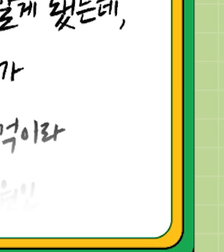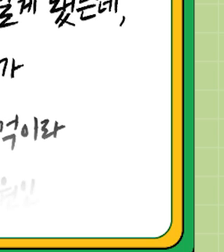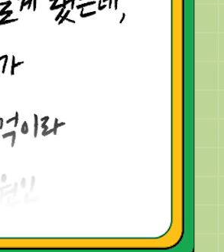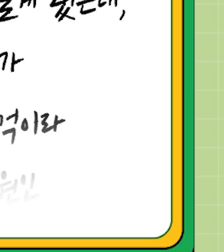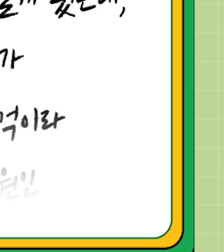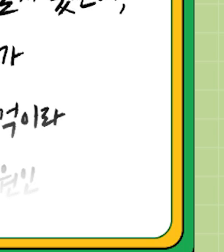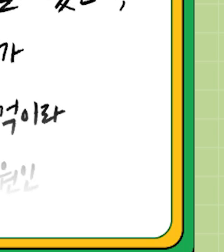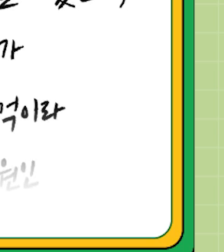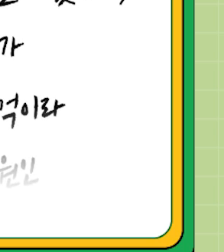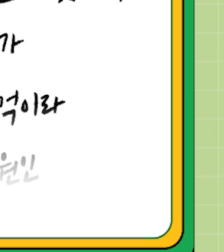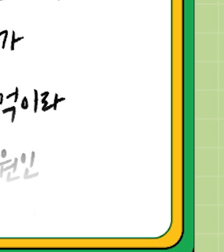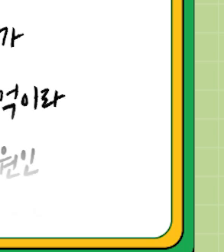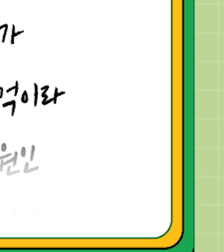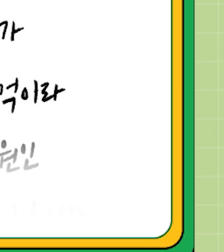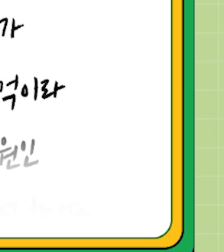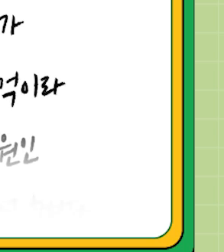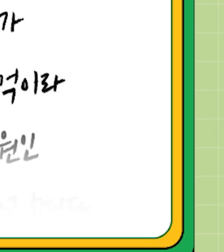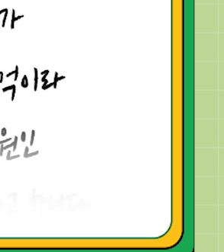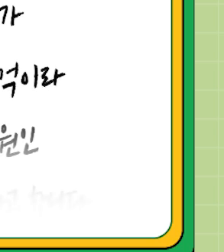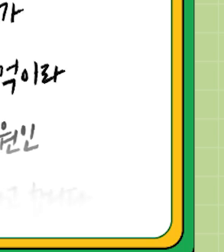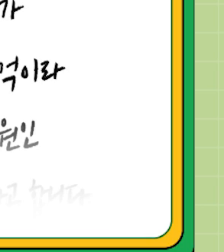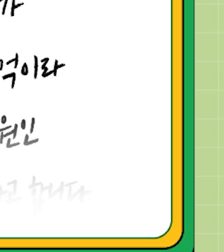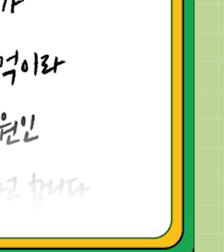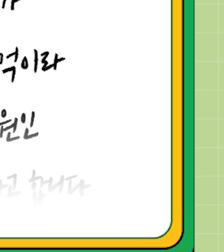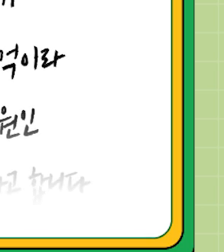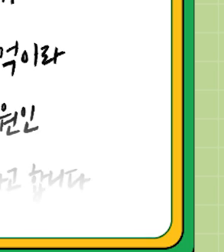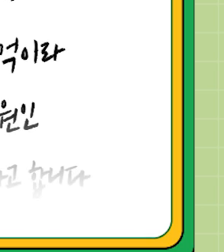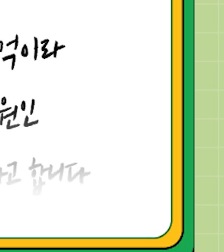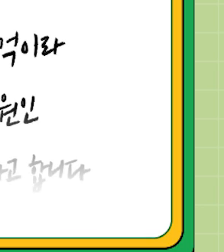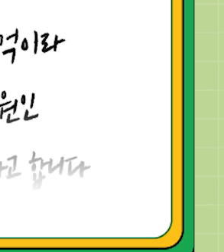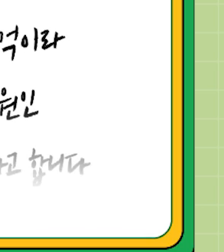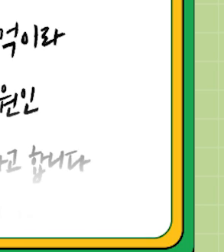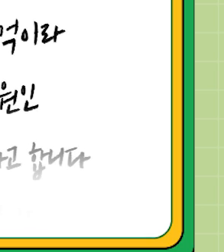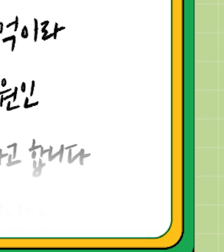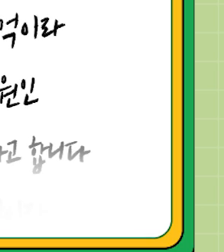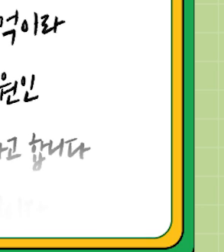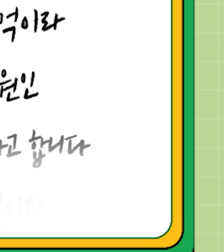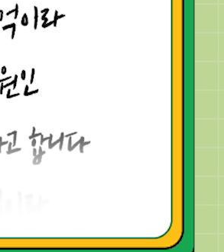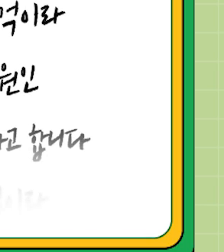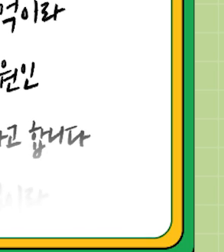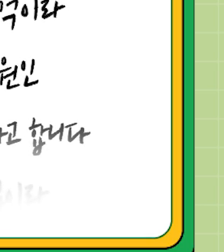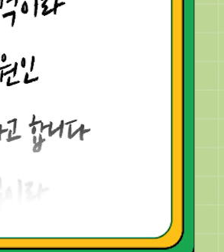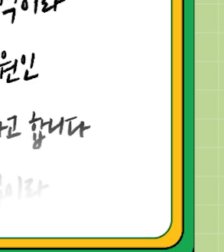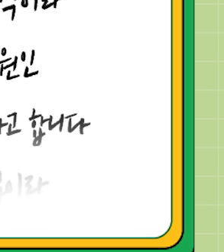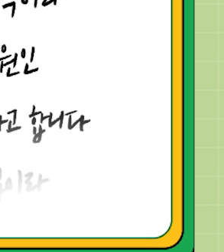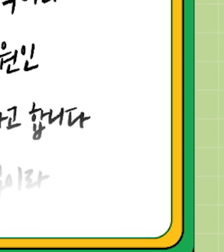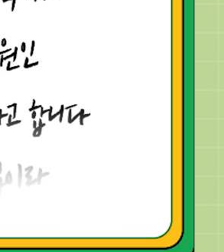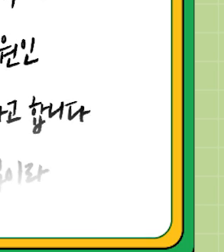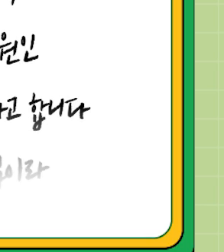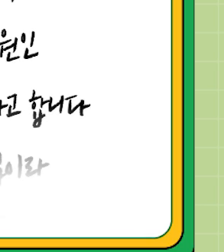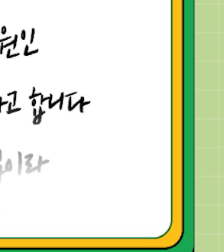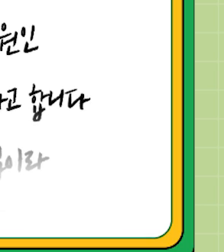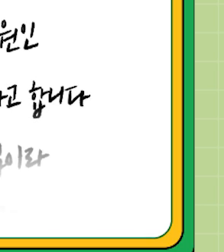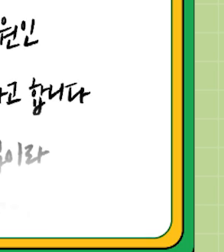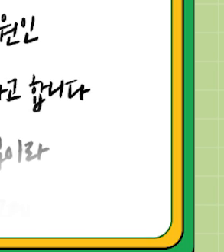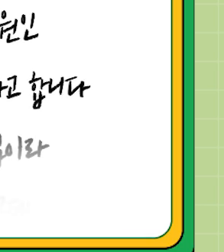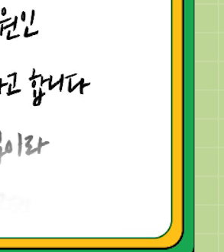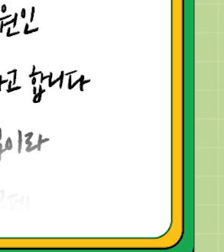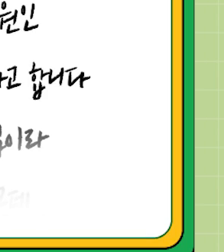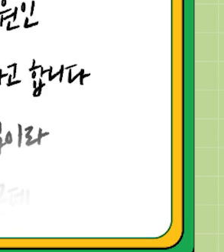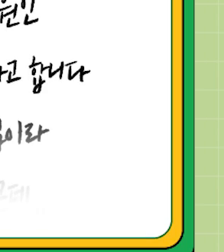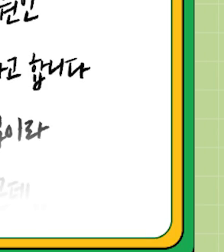상황이라 이리저리 알아보다 주택연금을 알게 됐는데 제가 보유한 아파트가 시세 16억,